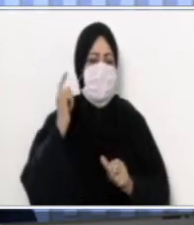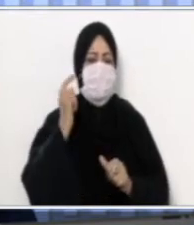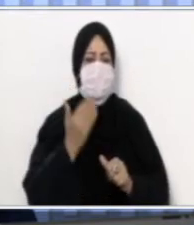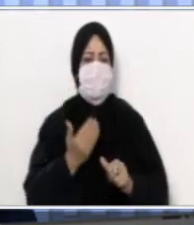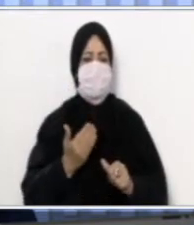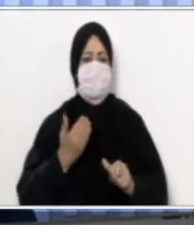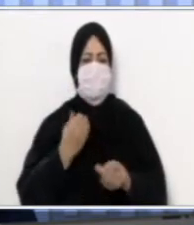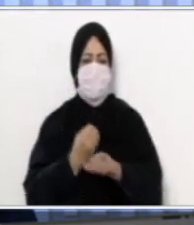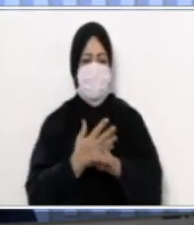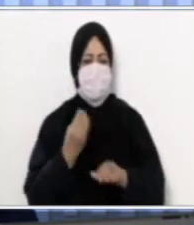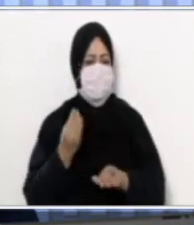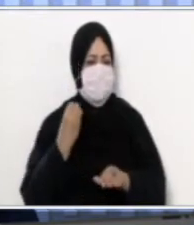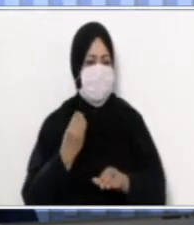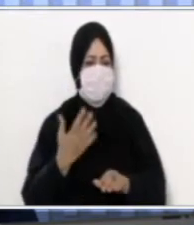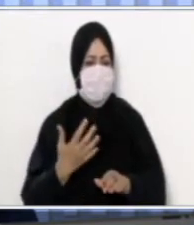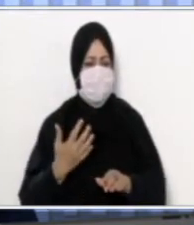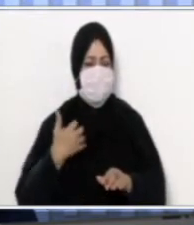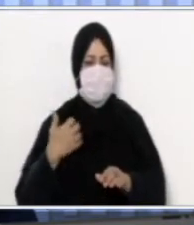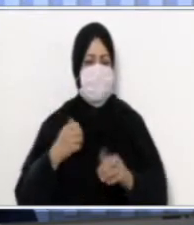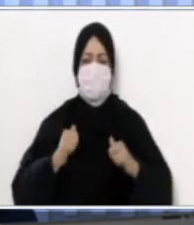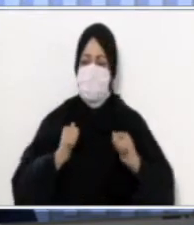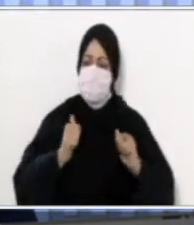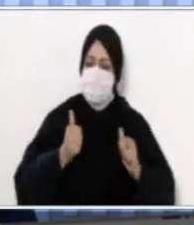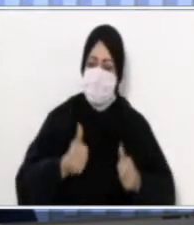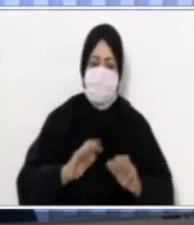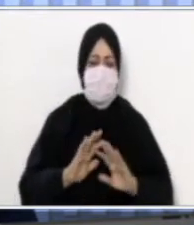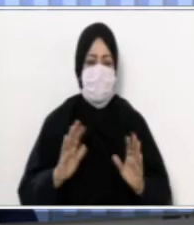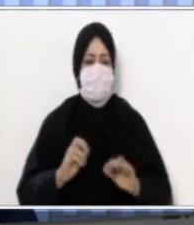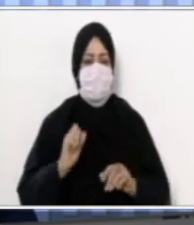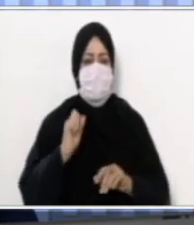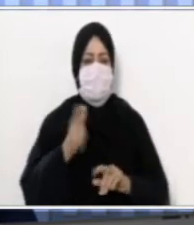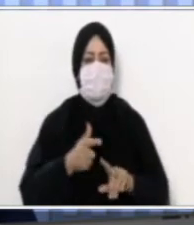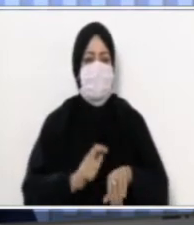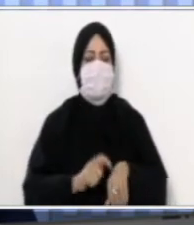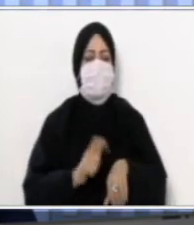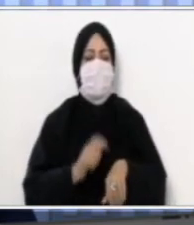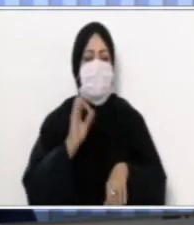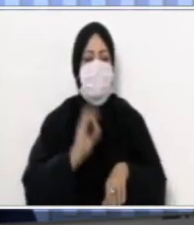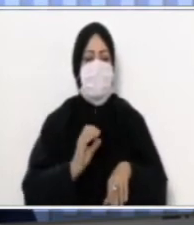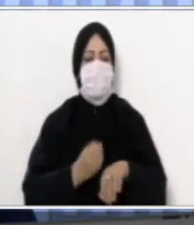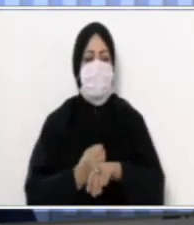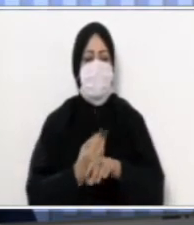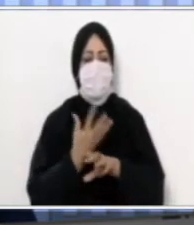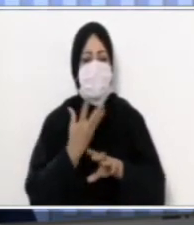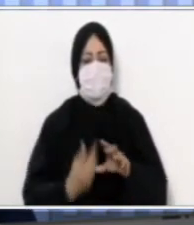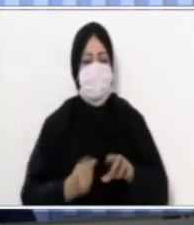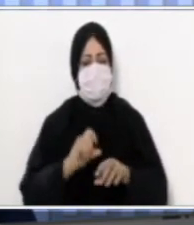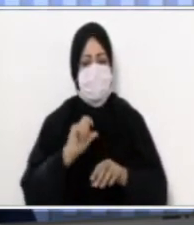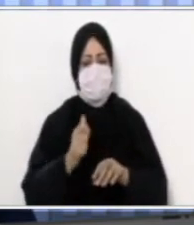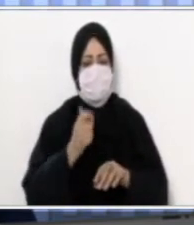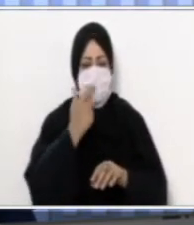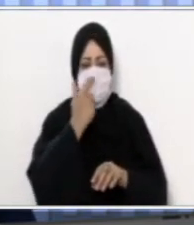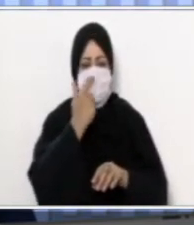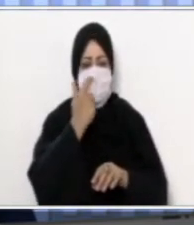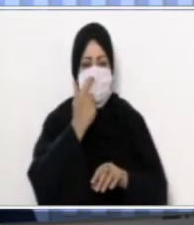يعني تبنى عليه الأحكام، يدخل به وقت الصلاة وينتهي عنده الأكل والشرب ويجب عنده